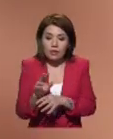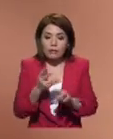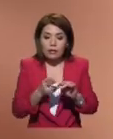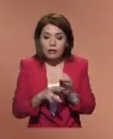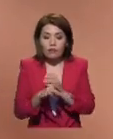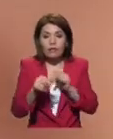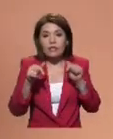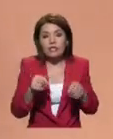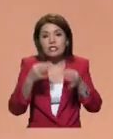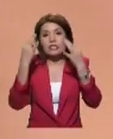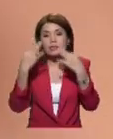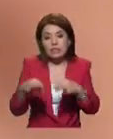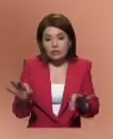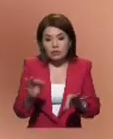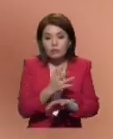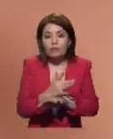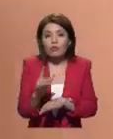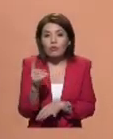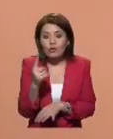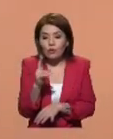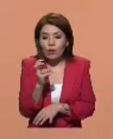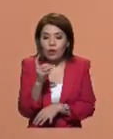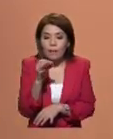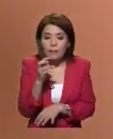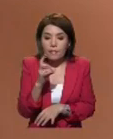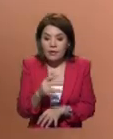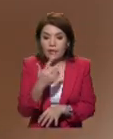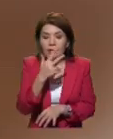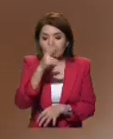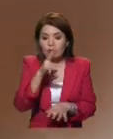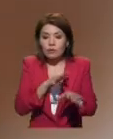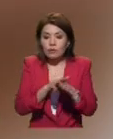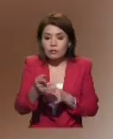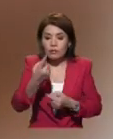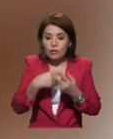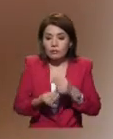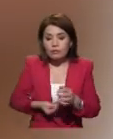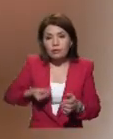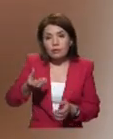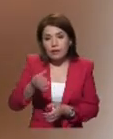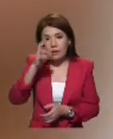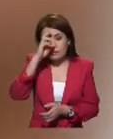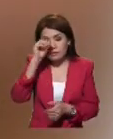и решил выпустить его из колонии. А все потому, что Буранбаев отбыл 1/3 срока и полностью возместил причиненный